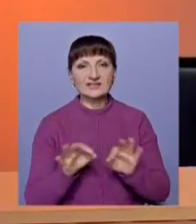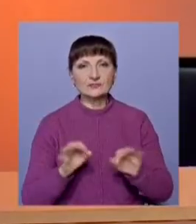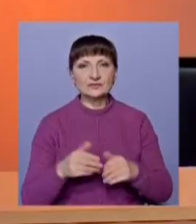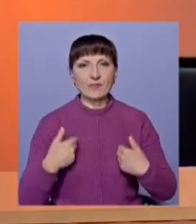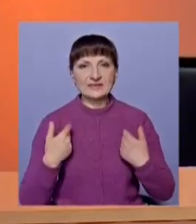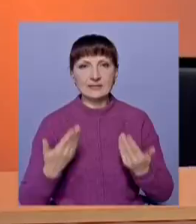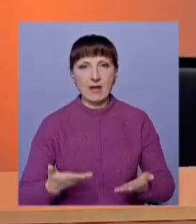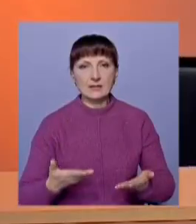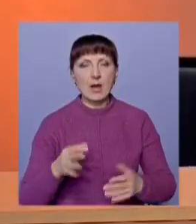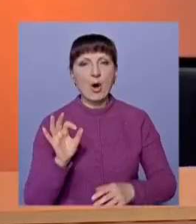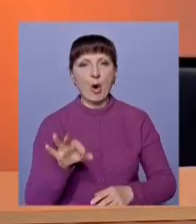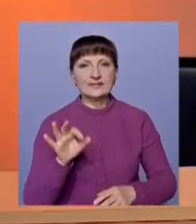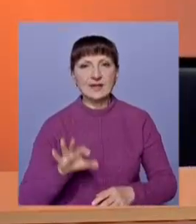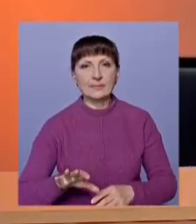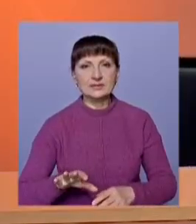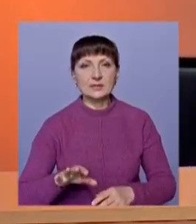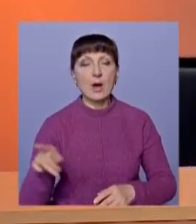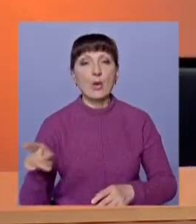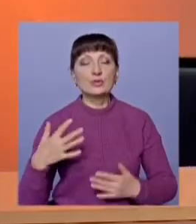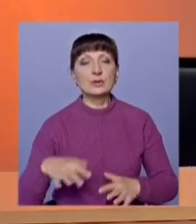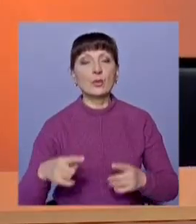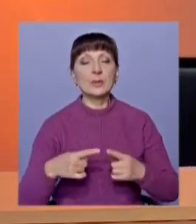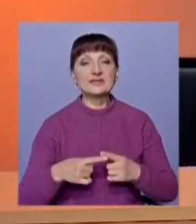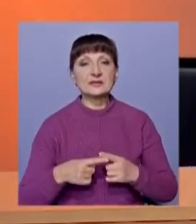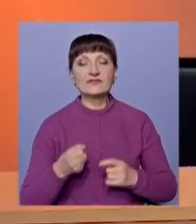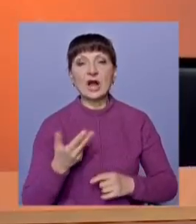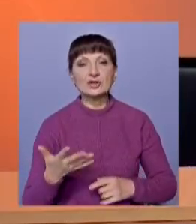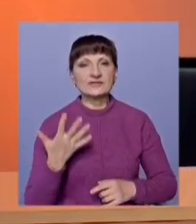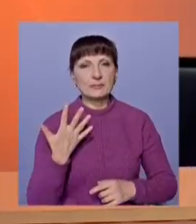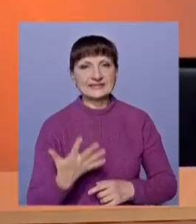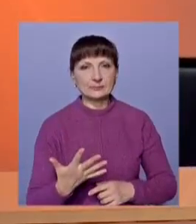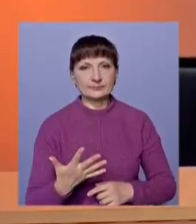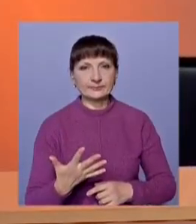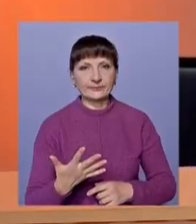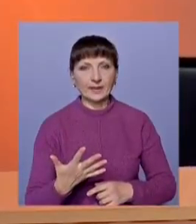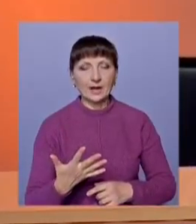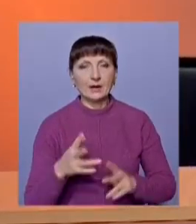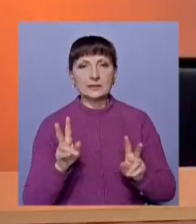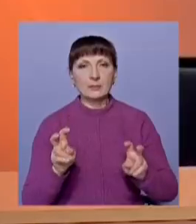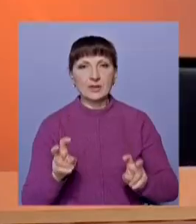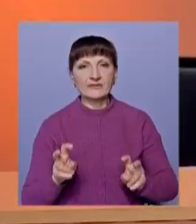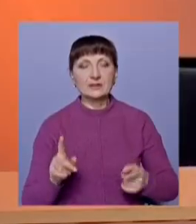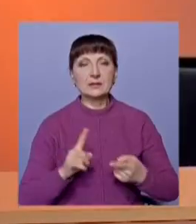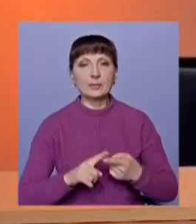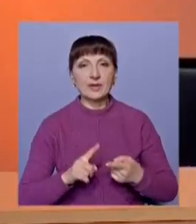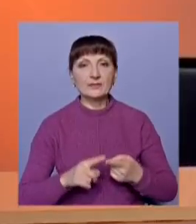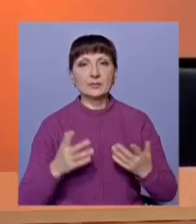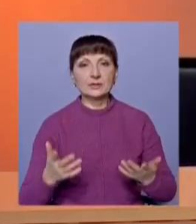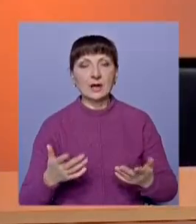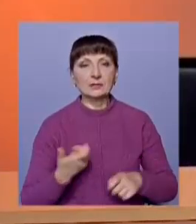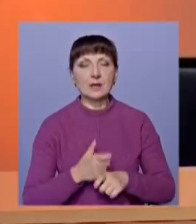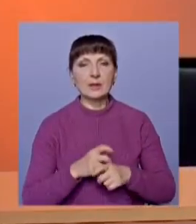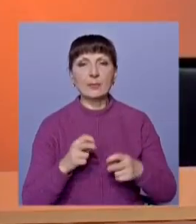послания октябрьского. Вот, он их определил в количестве 5 наименований. И к первым, безусловно,